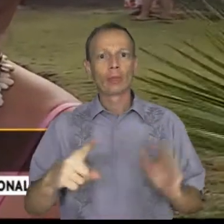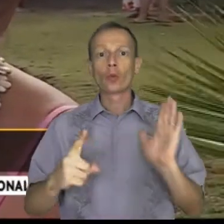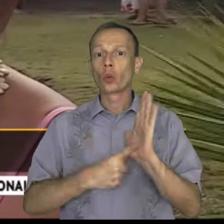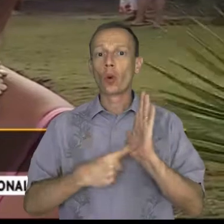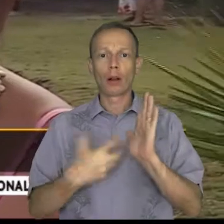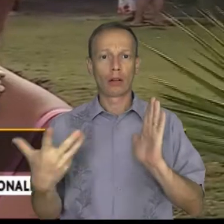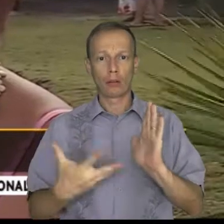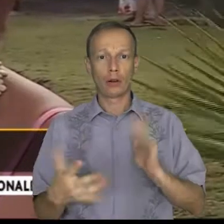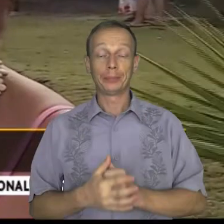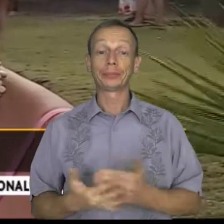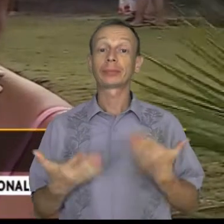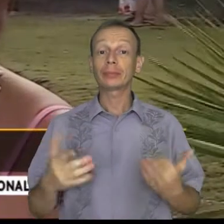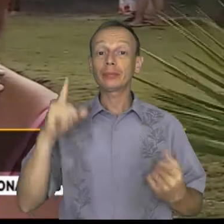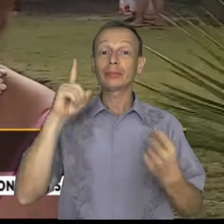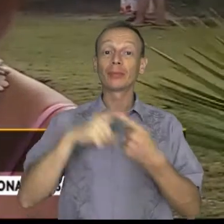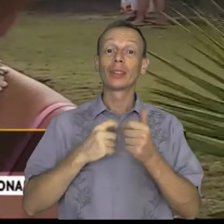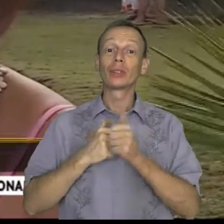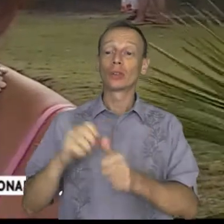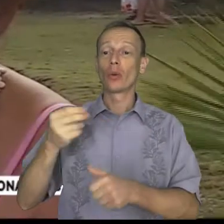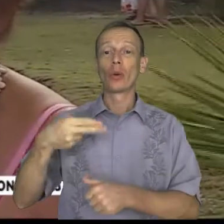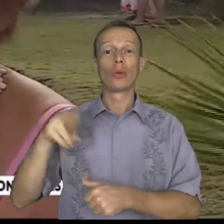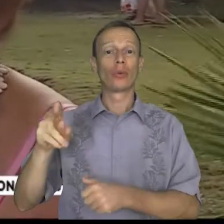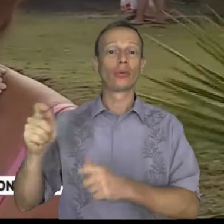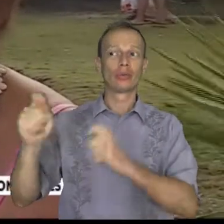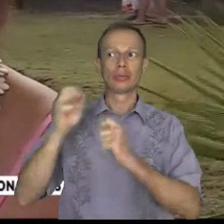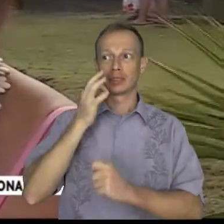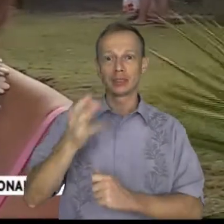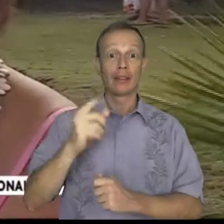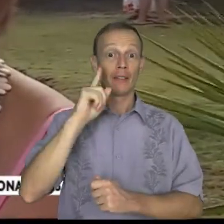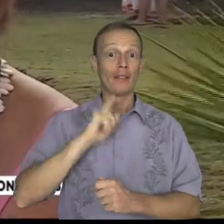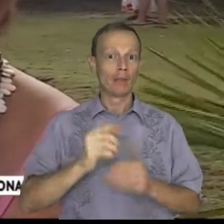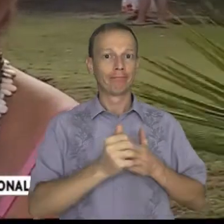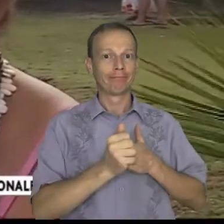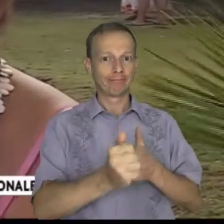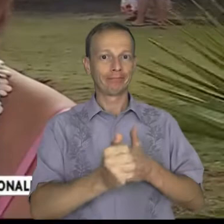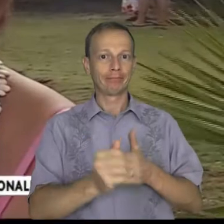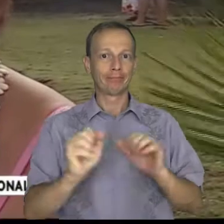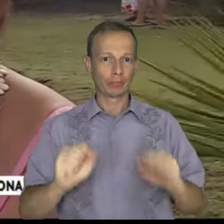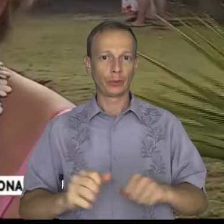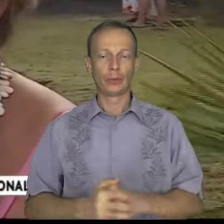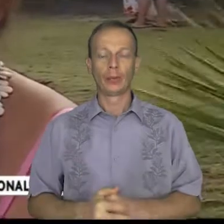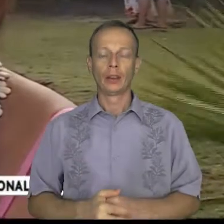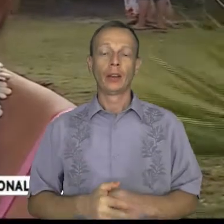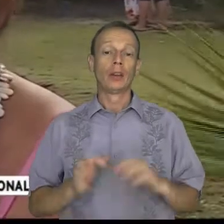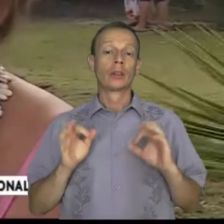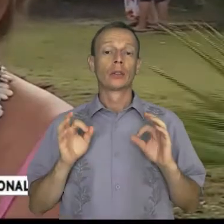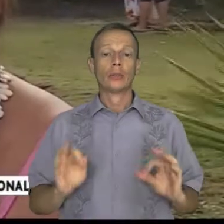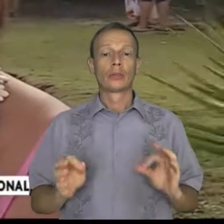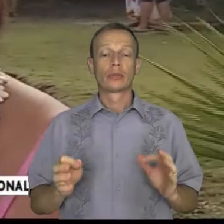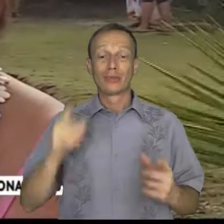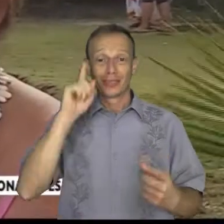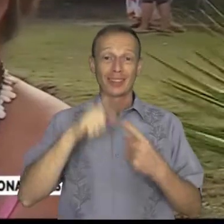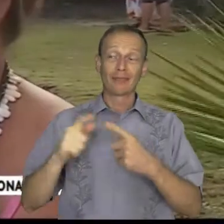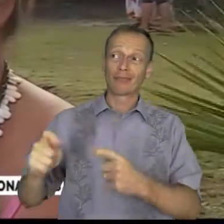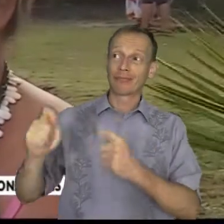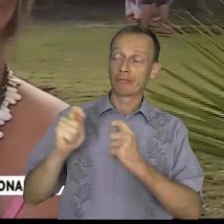leur parler de leurs droits également, puisque nous avons choisi le thème qui a été proposé par l'ONU, c'est-à-dire le leadership au